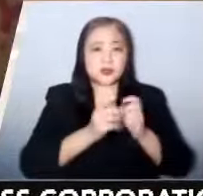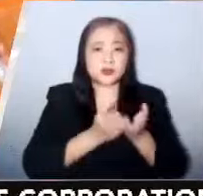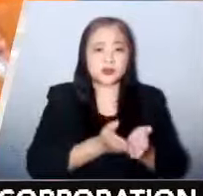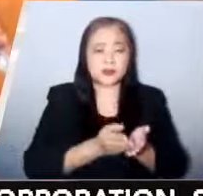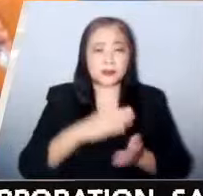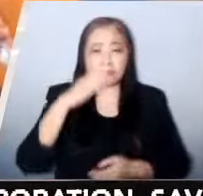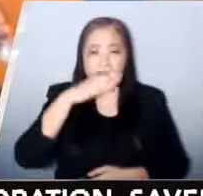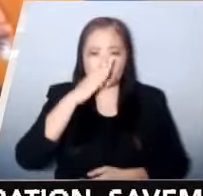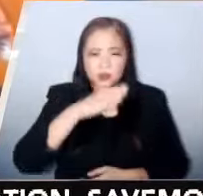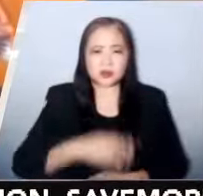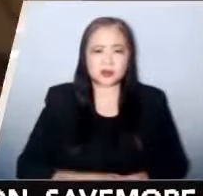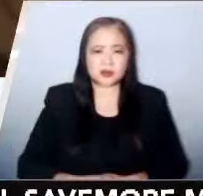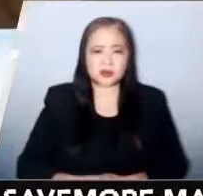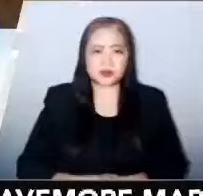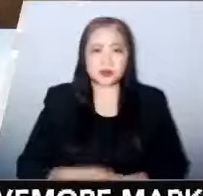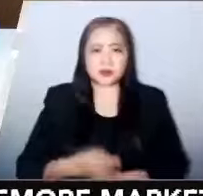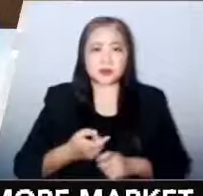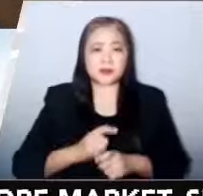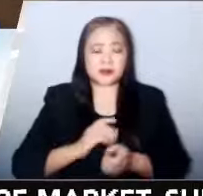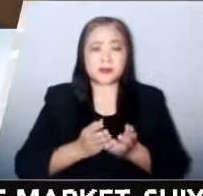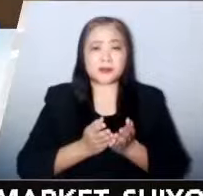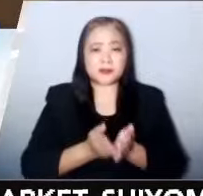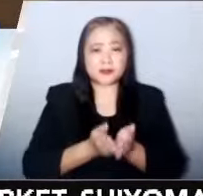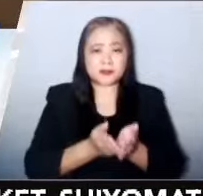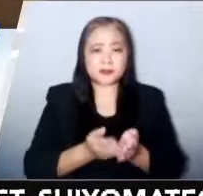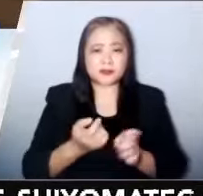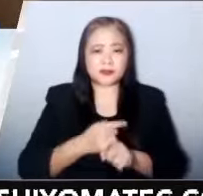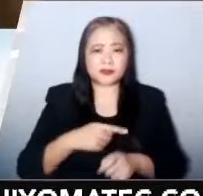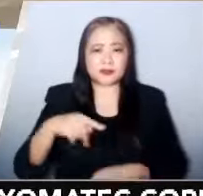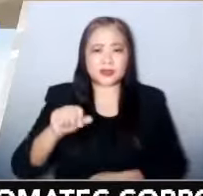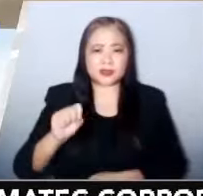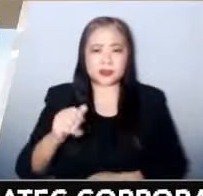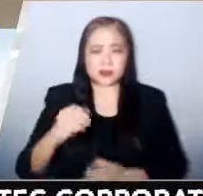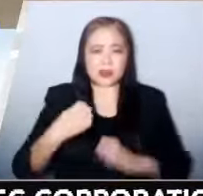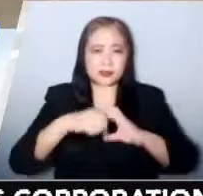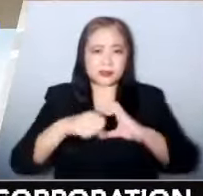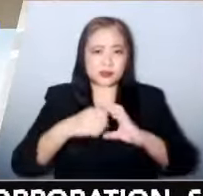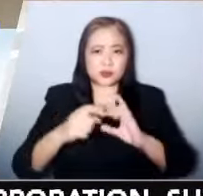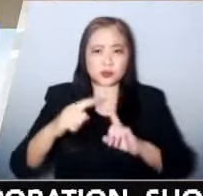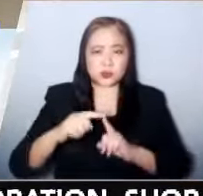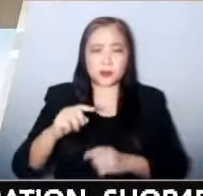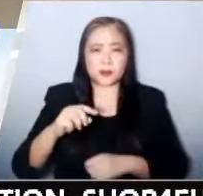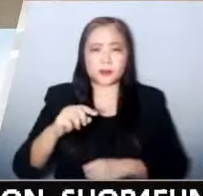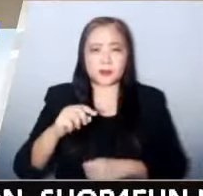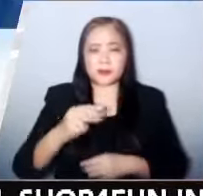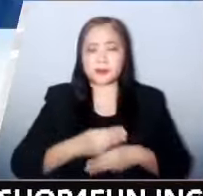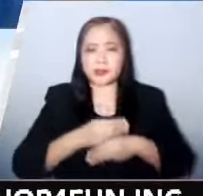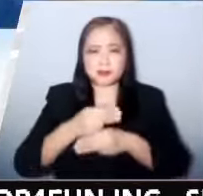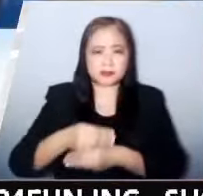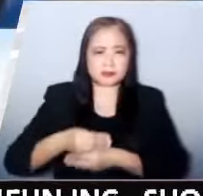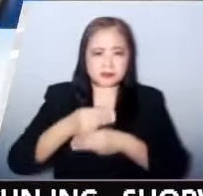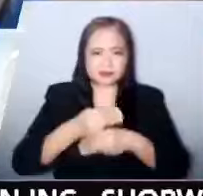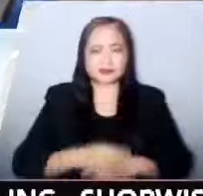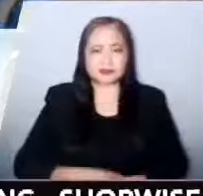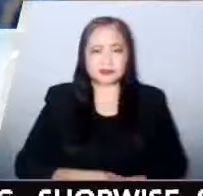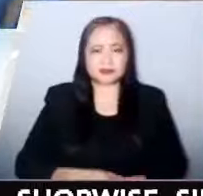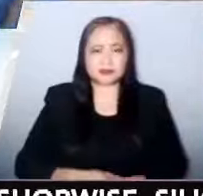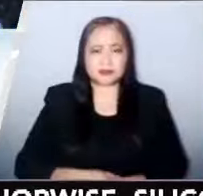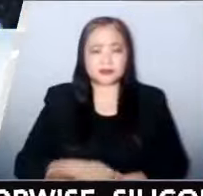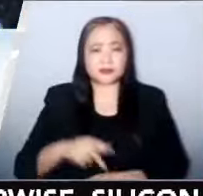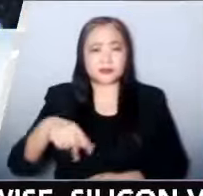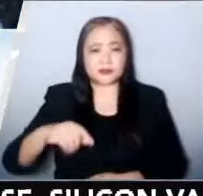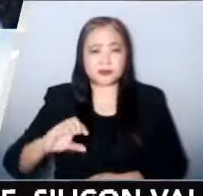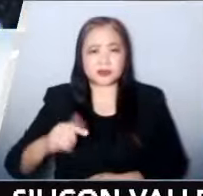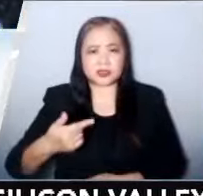ang biyahe mula sa Fishport ng Pasakaw, Camarines Sur patungong Masbate. Base sa Philippine Coast Guard, halos 70 pasahero